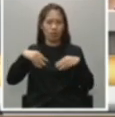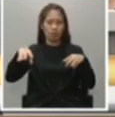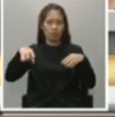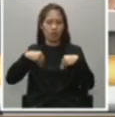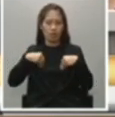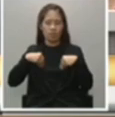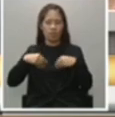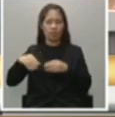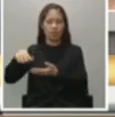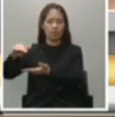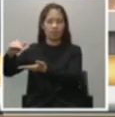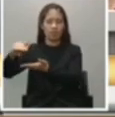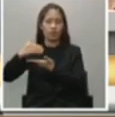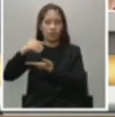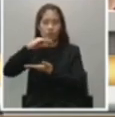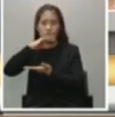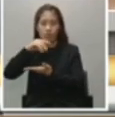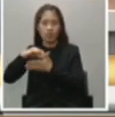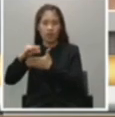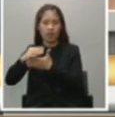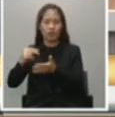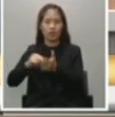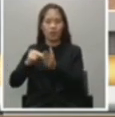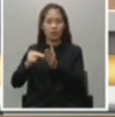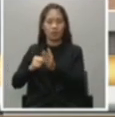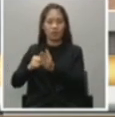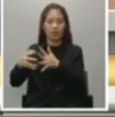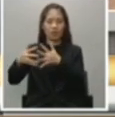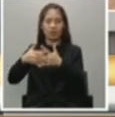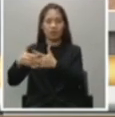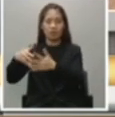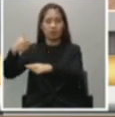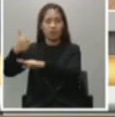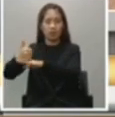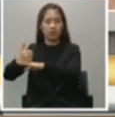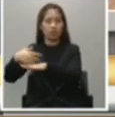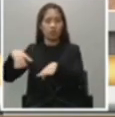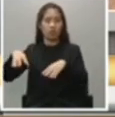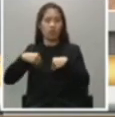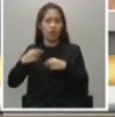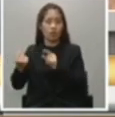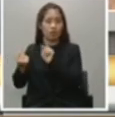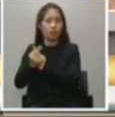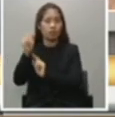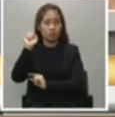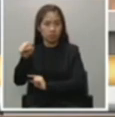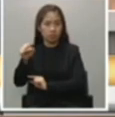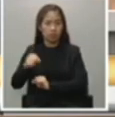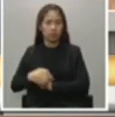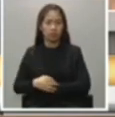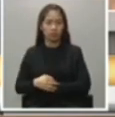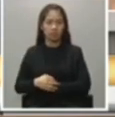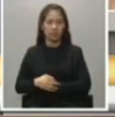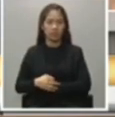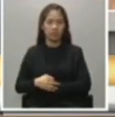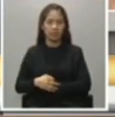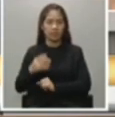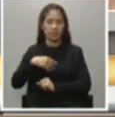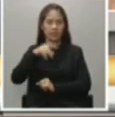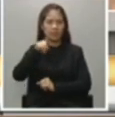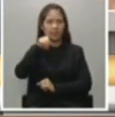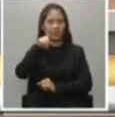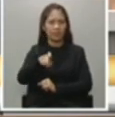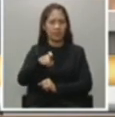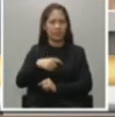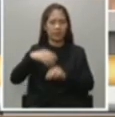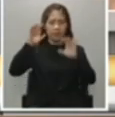ธานาธิบดีโดนัลด์ทรัมป์ก็จะไม่ให้ท่านเข้าพบใช่หรือไม่ท่านประธานที่เคารพครับเพราะว่